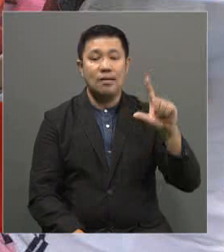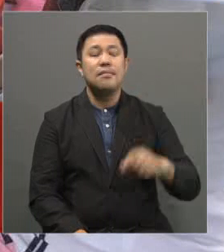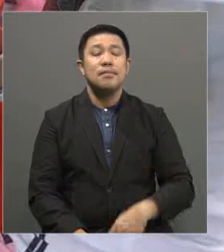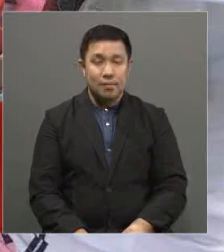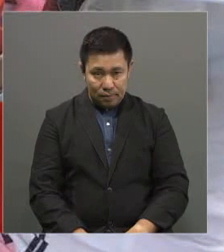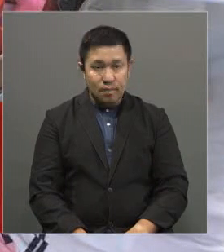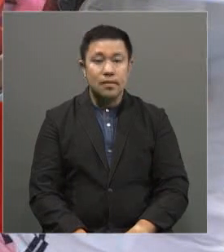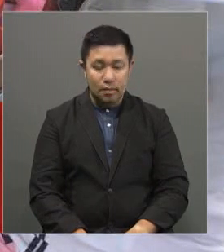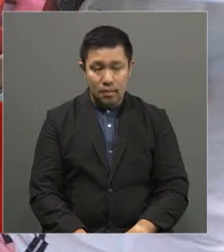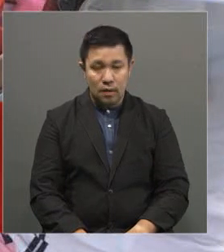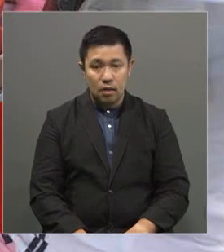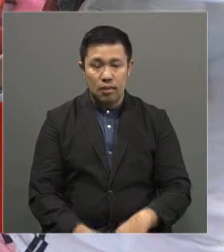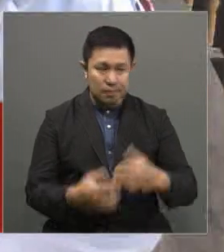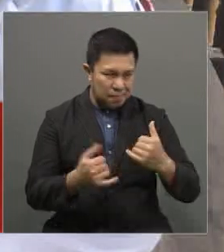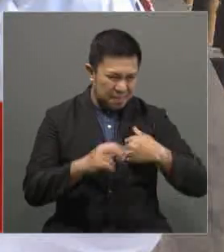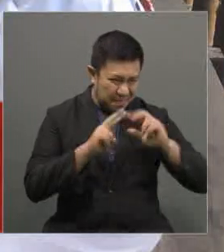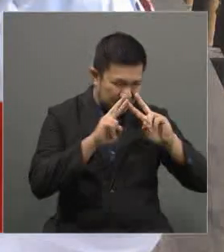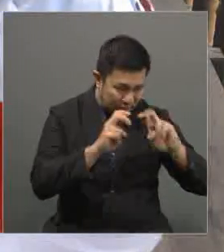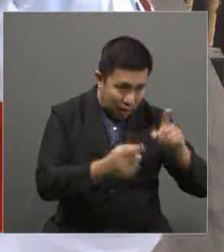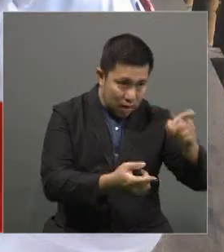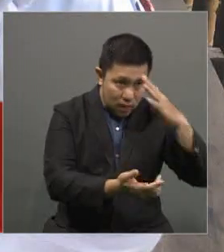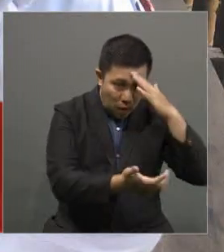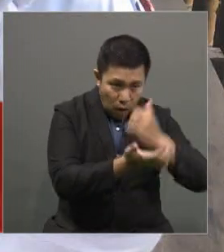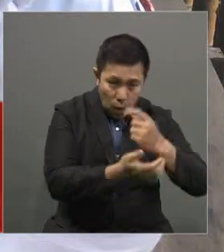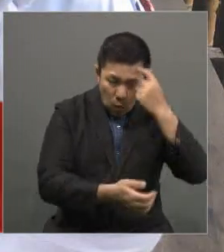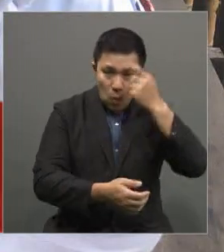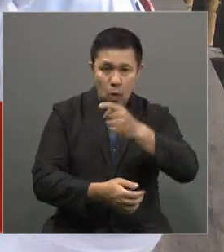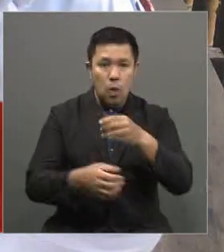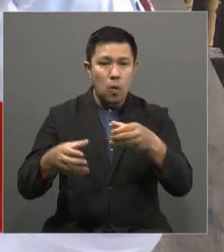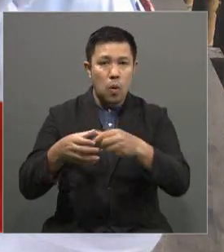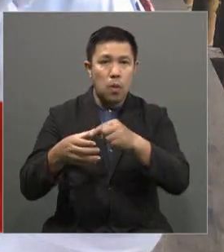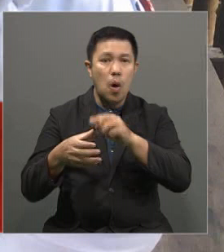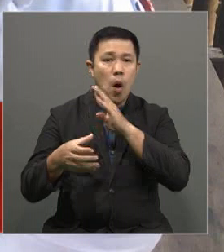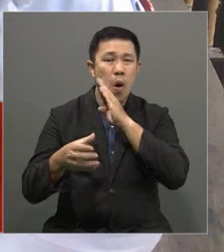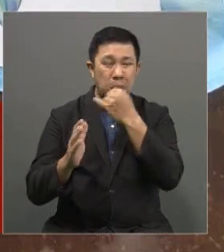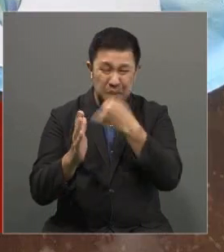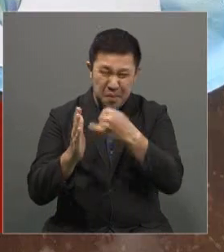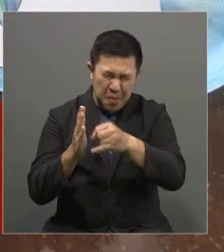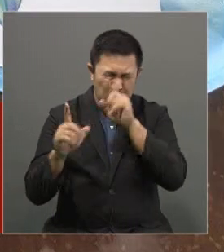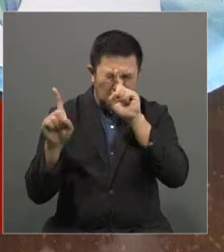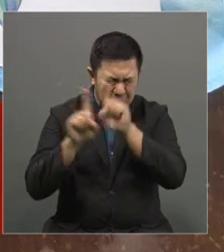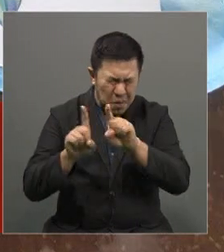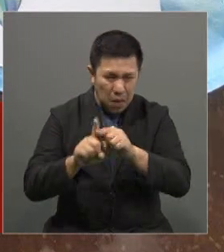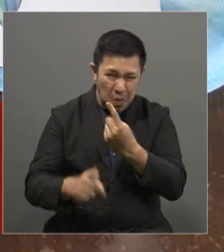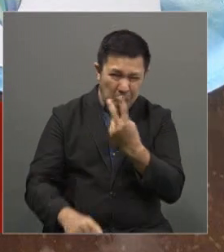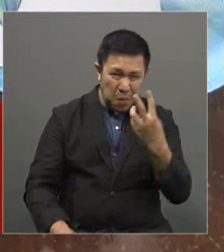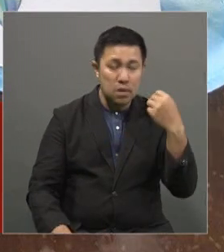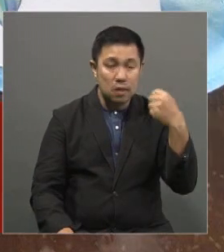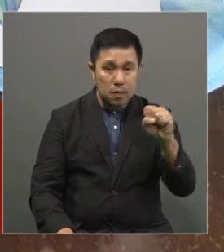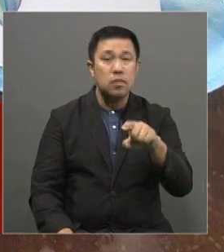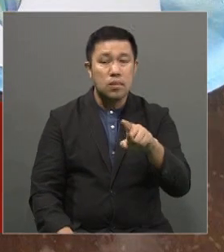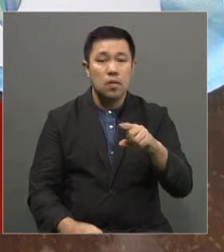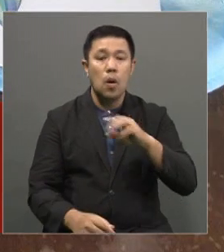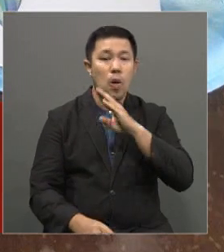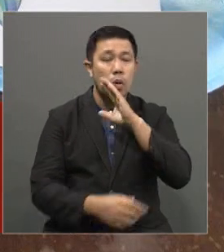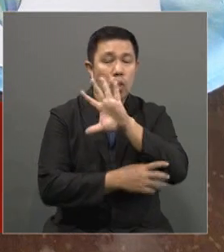สืบมาพอแจ้งตำรวจแล้วโอ้โหแก๊งเดียวกันเนี่ยนะฮะไปหลอกไปอีกเป็น 10คดีในลักษณะเดียวกันหลอกว่าเป็นการไฟฟ้าบ้างเป็น